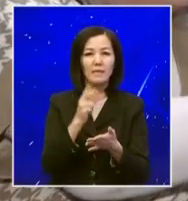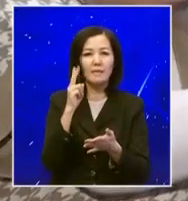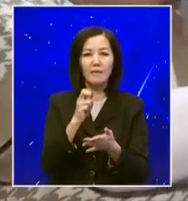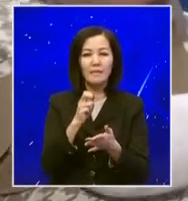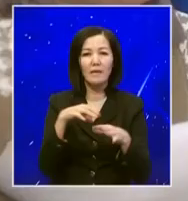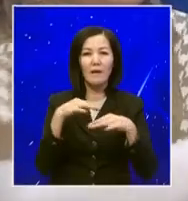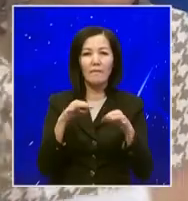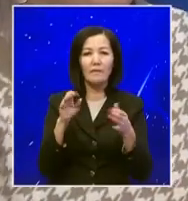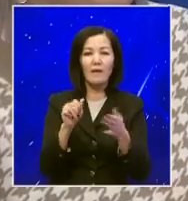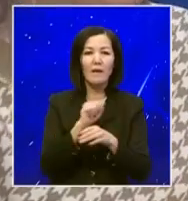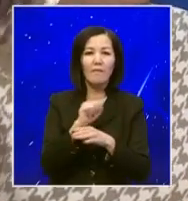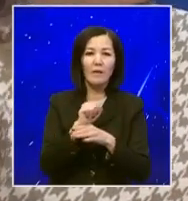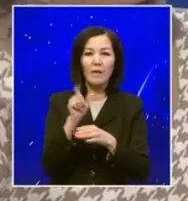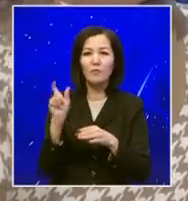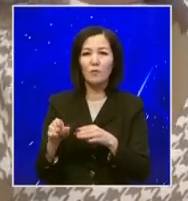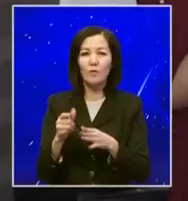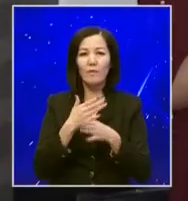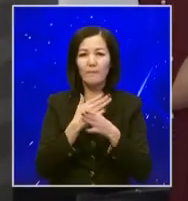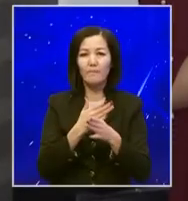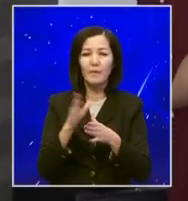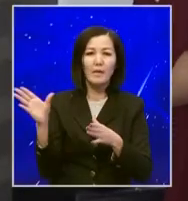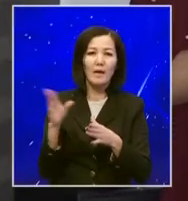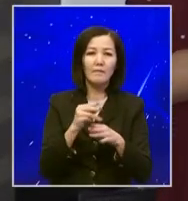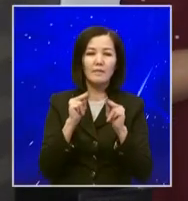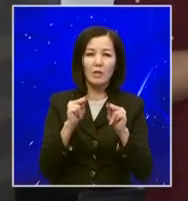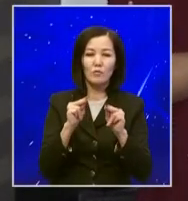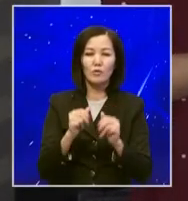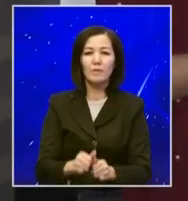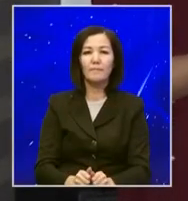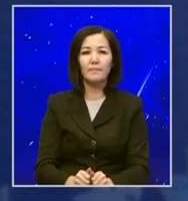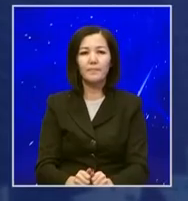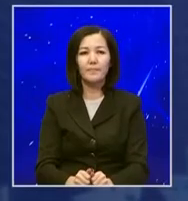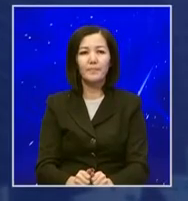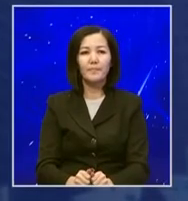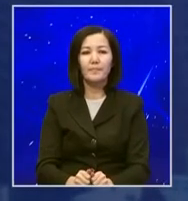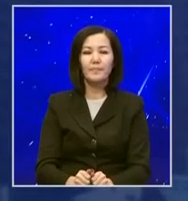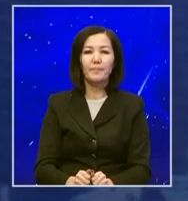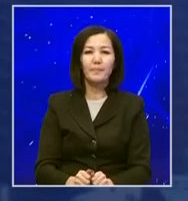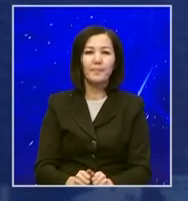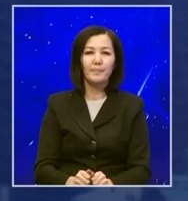200 автоволонтеров, оказывающих помощь от всей души.